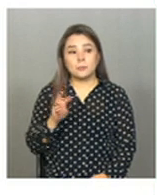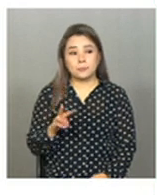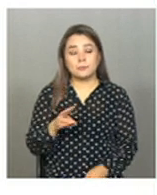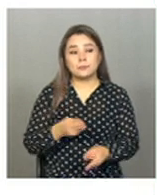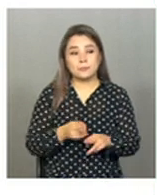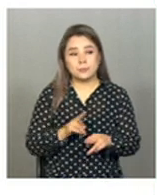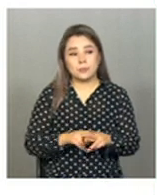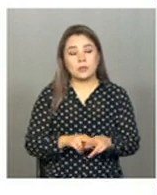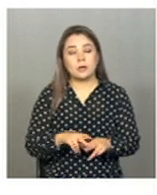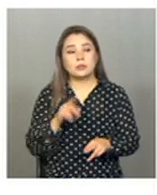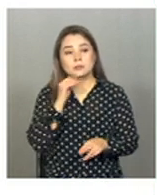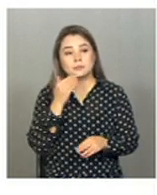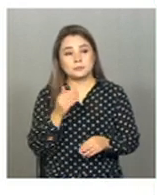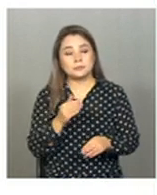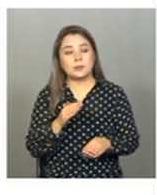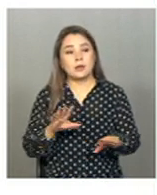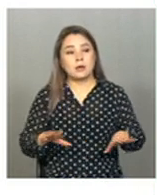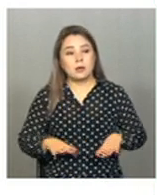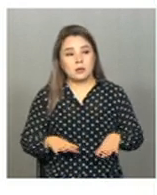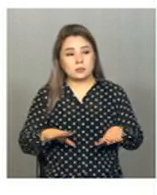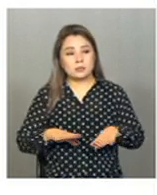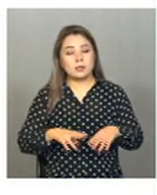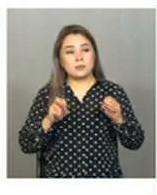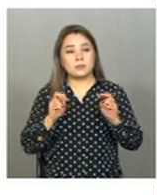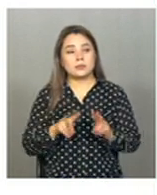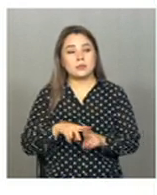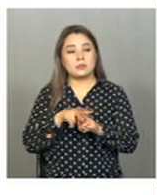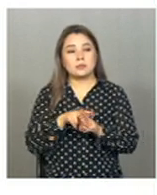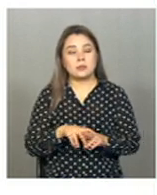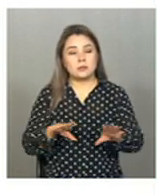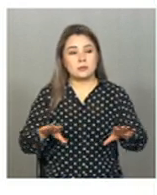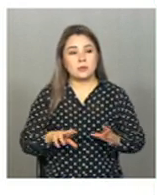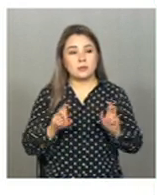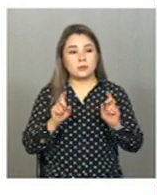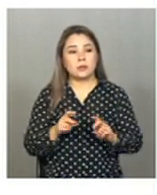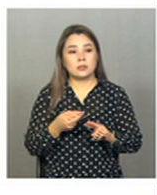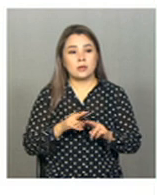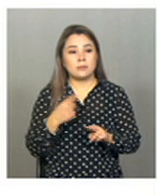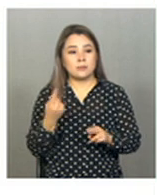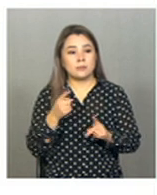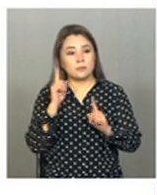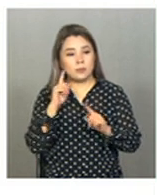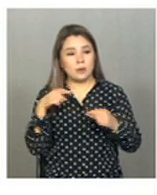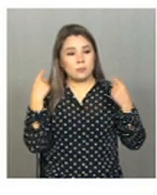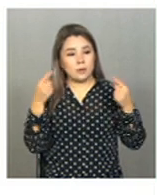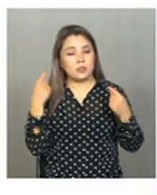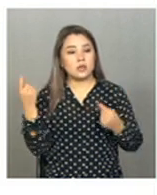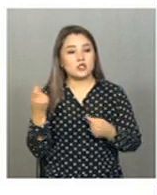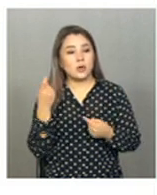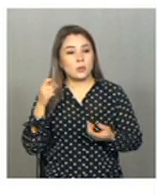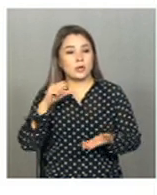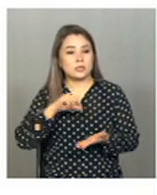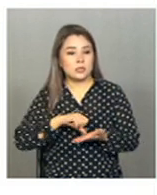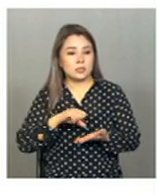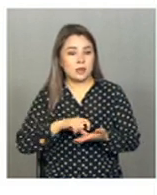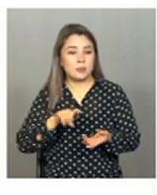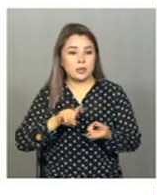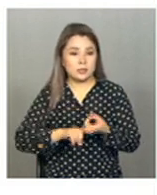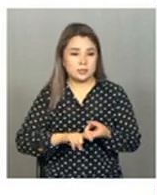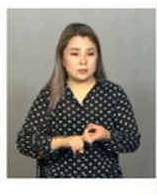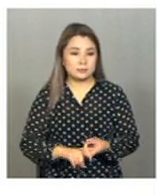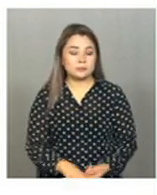ердің ат арқасына батпау үшін салынатын төсеніштің бірі. Өздеріңіз білетіндей, бұл мал шаруашылығына байланысты сөз